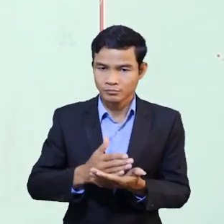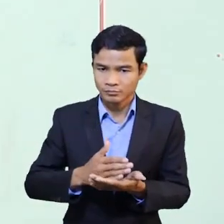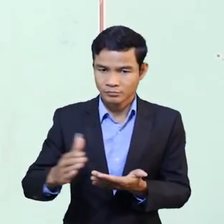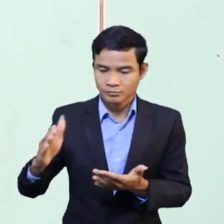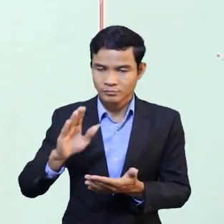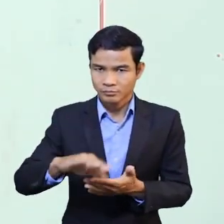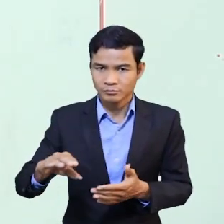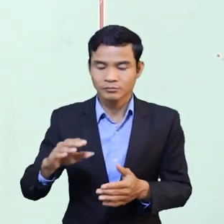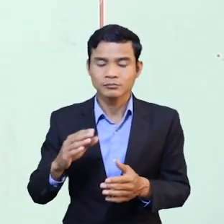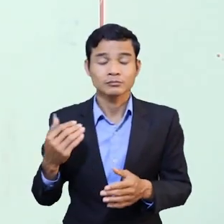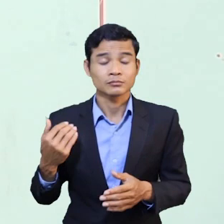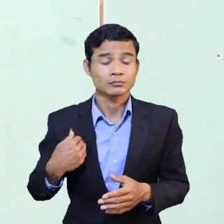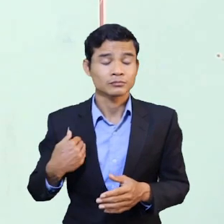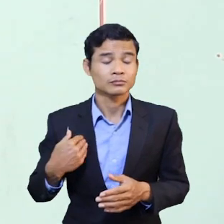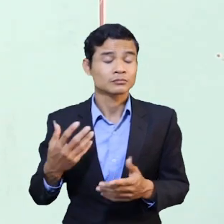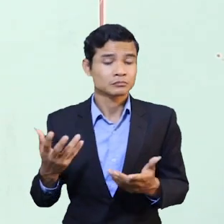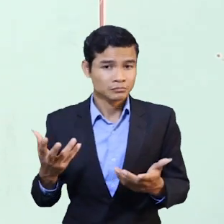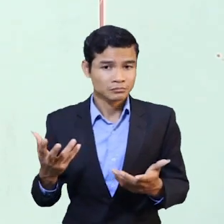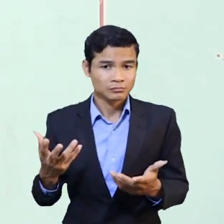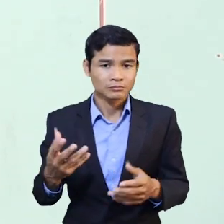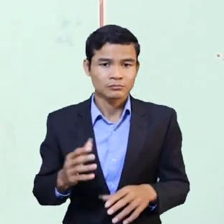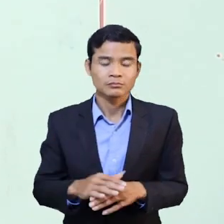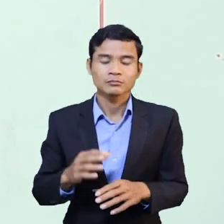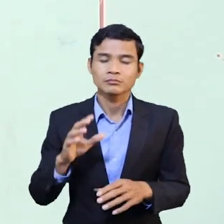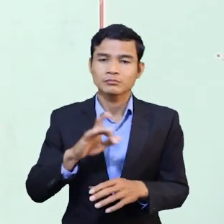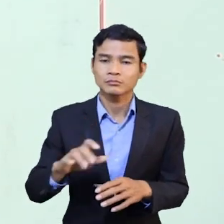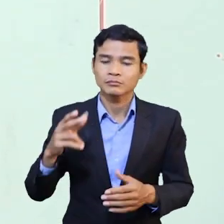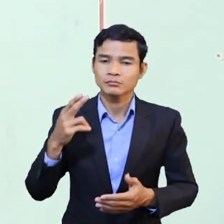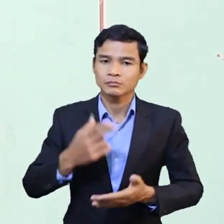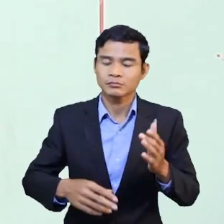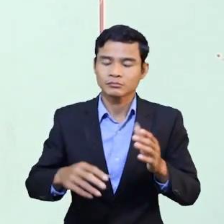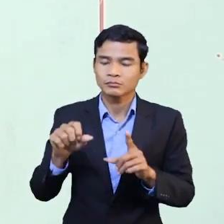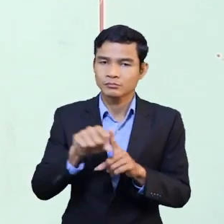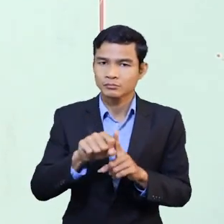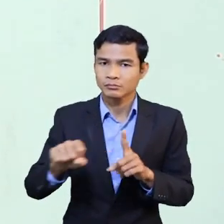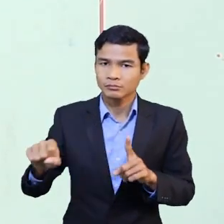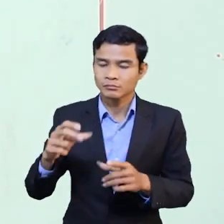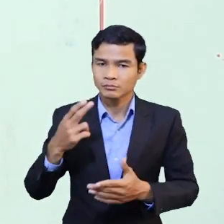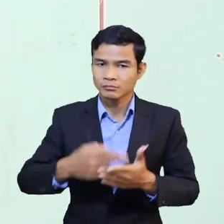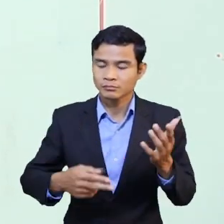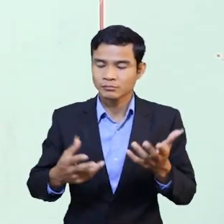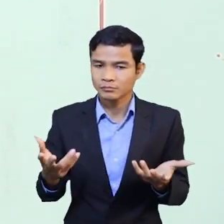con mơ mắt con ta bịa cầm chát ở miền ạ son á để trụt lời kia con